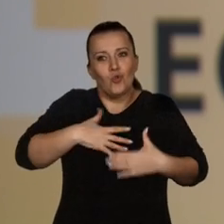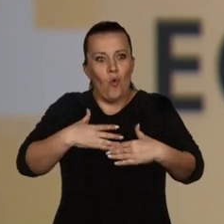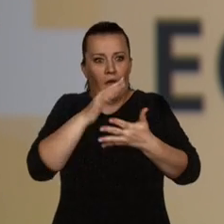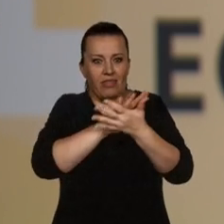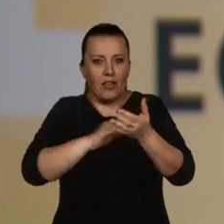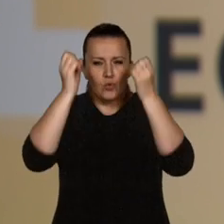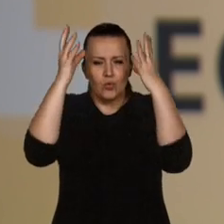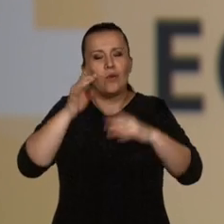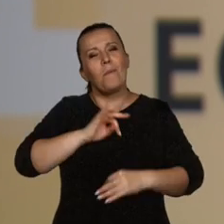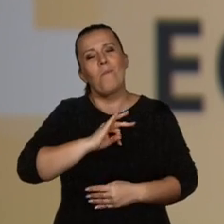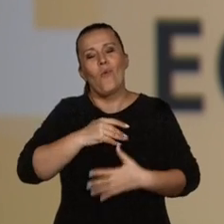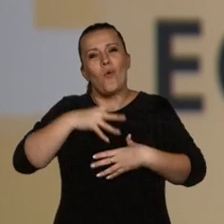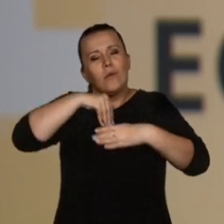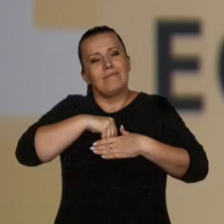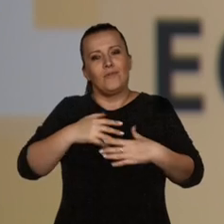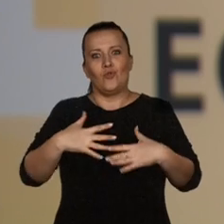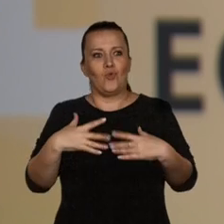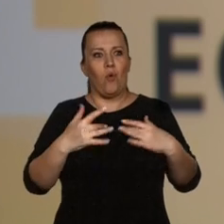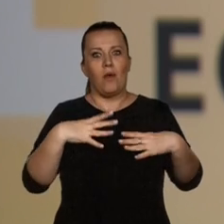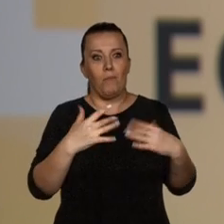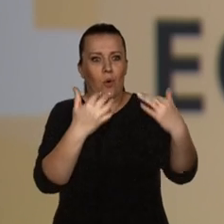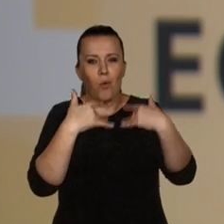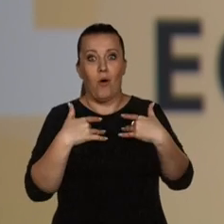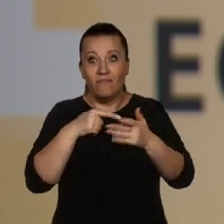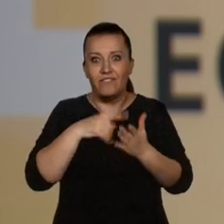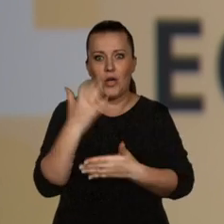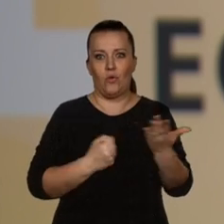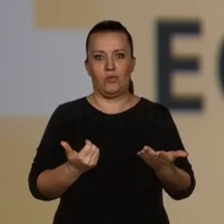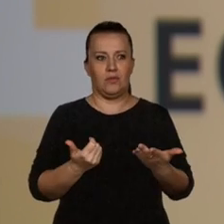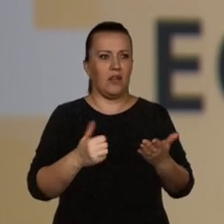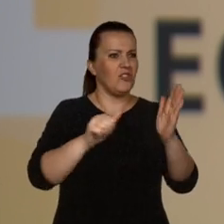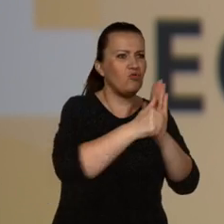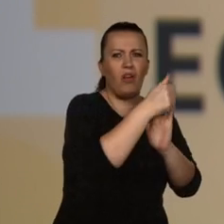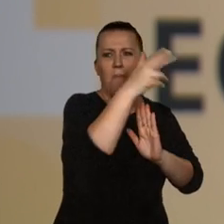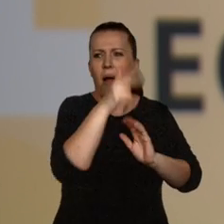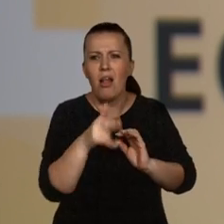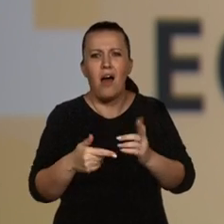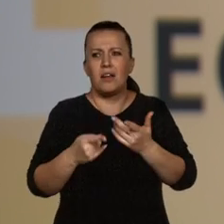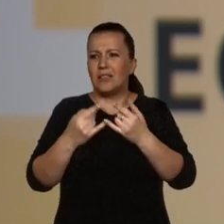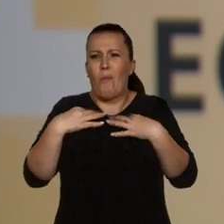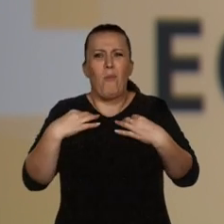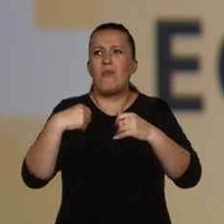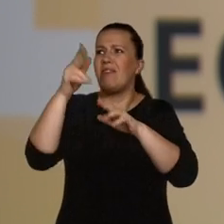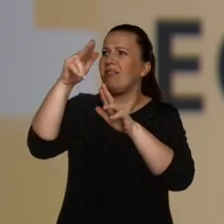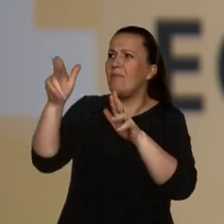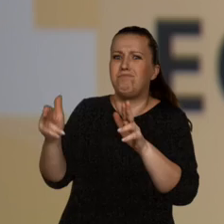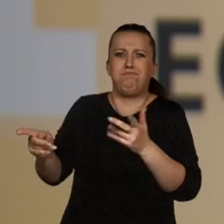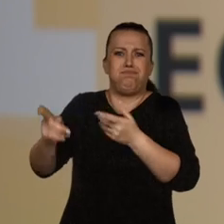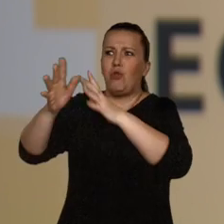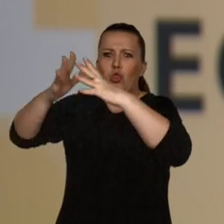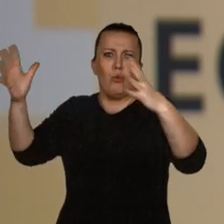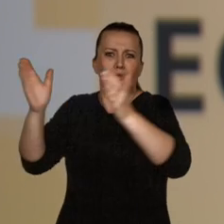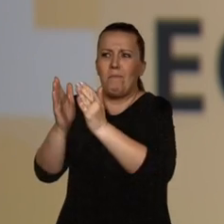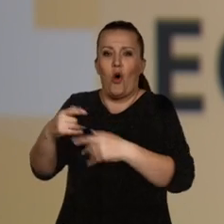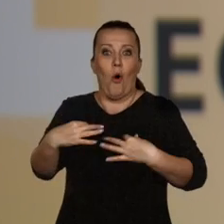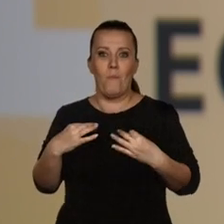Tekst kultury, który przemówił do ciebie. Dzieło malarskie, dzieło rzeźbiarskie. Każda forma plastycznego wyrażenia